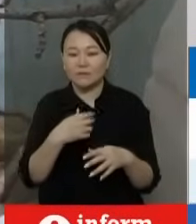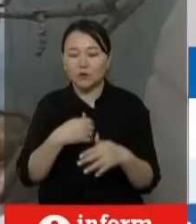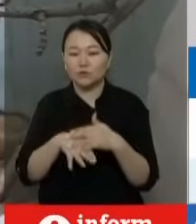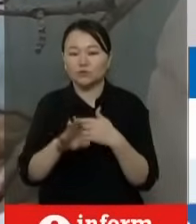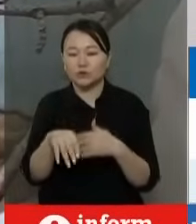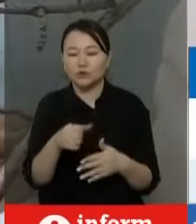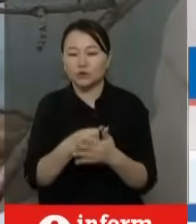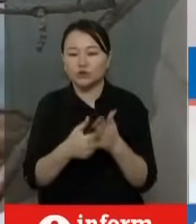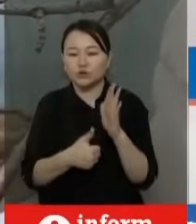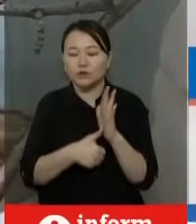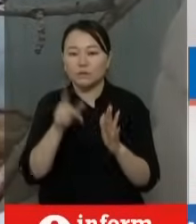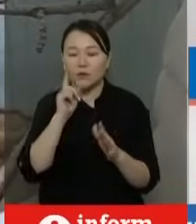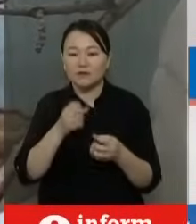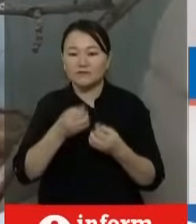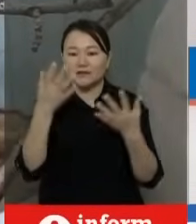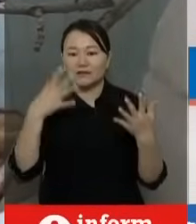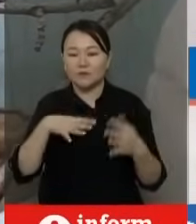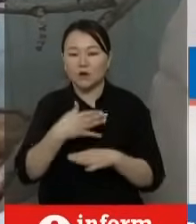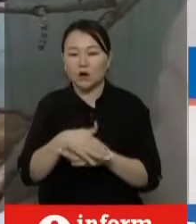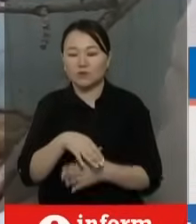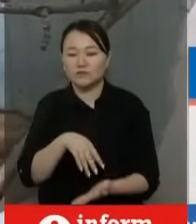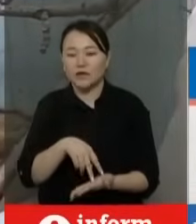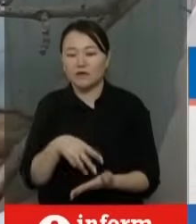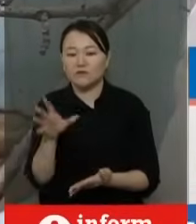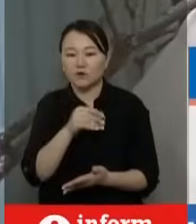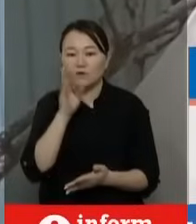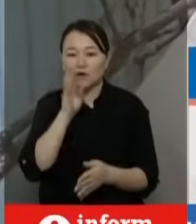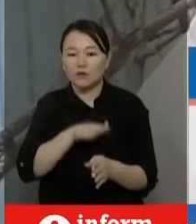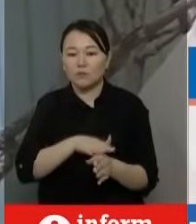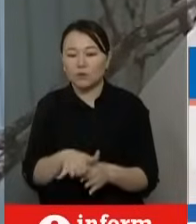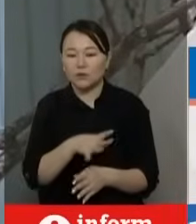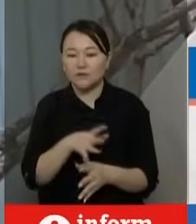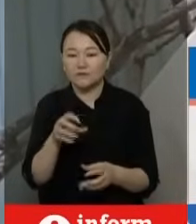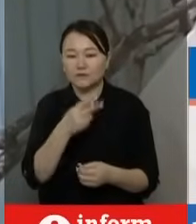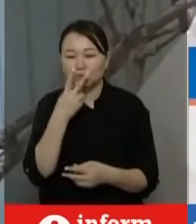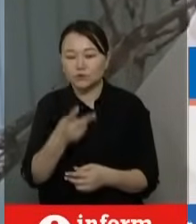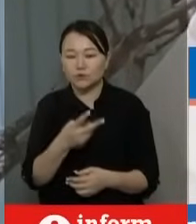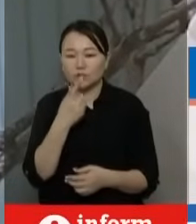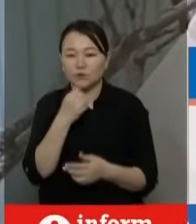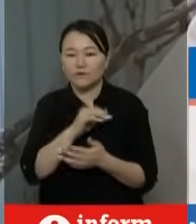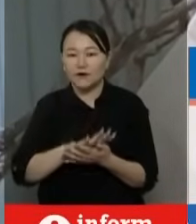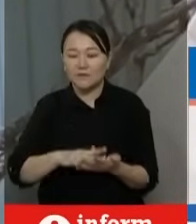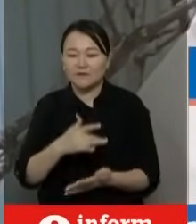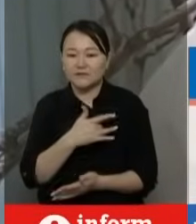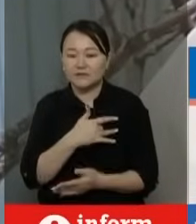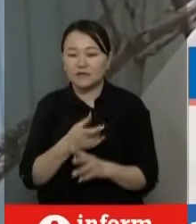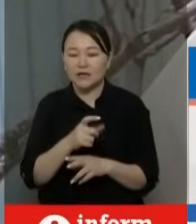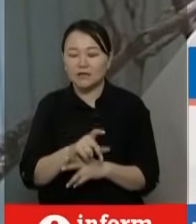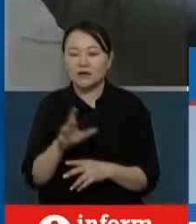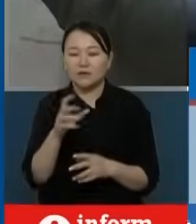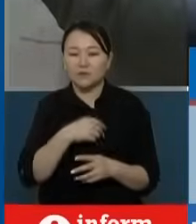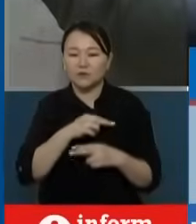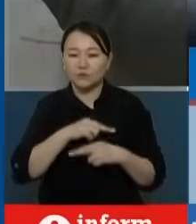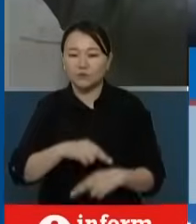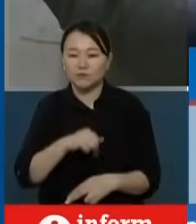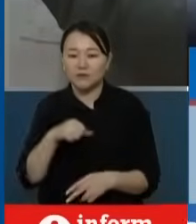до 6 часов, пока не посветлело, мы стояли на улице. Конечно, это все и затопило. На это смотришь, и сердце кровью обливается. Это же все заработали мы своим трудом.